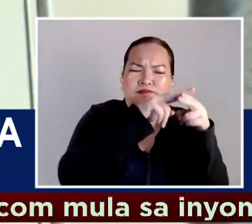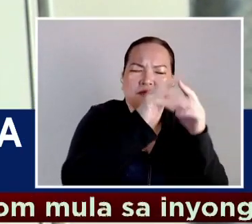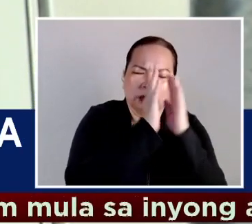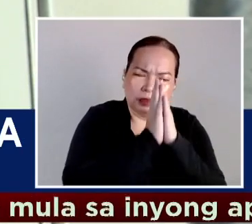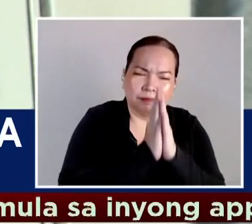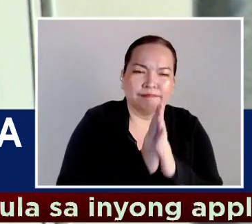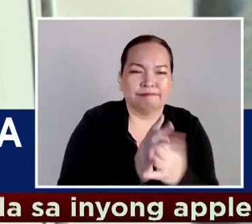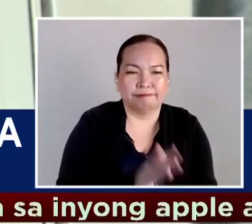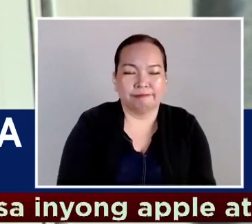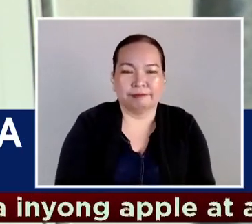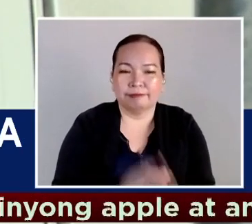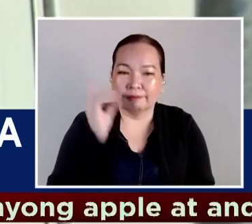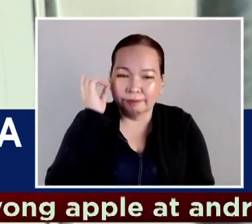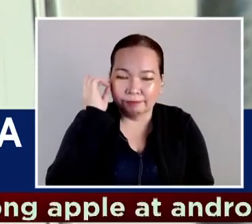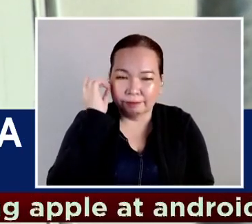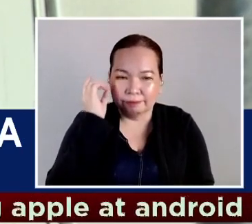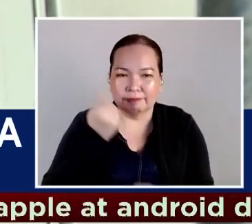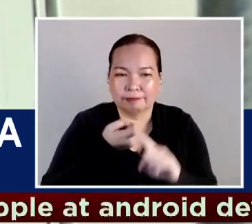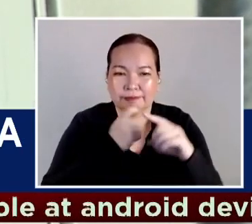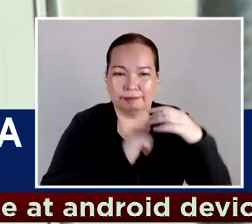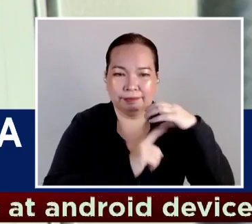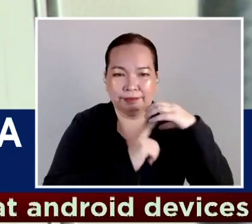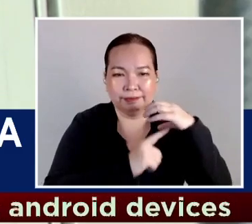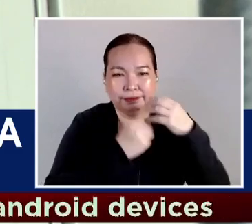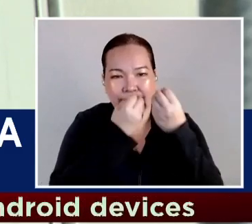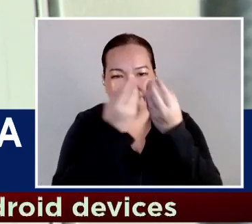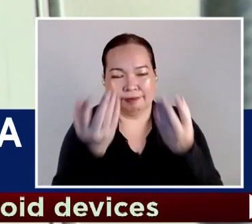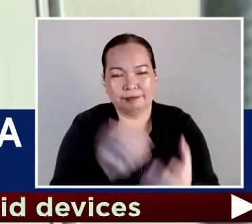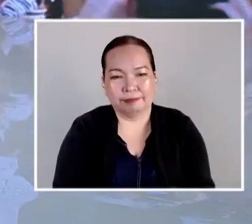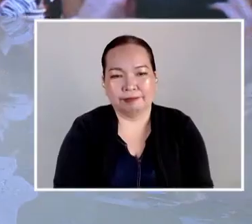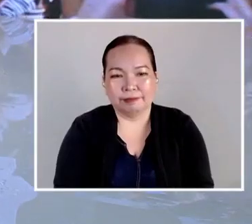Dennis Dato, ABS-CBN News.